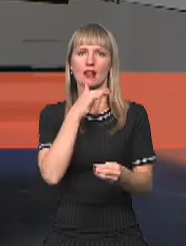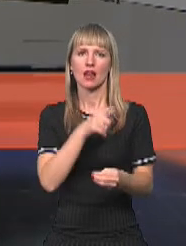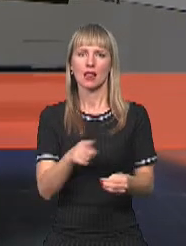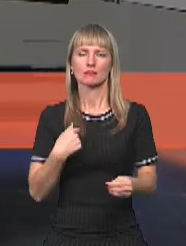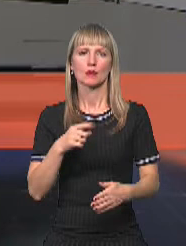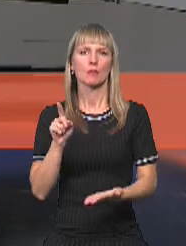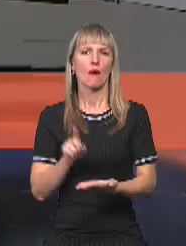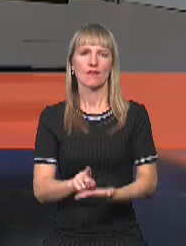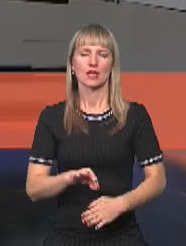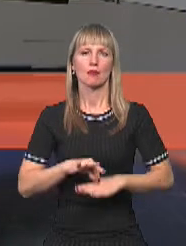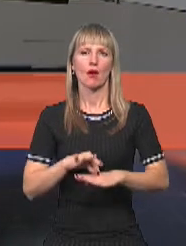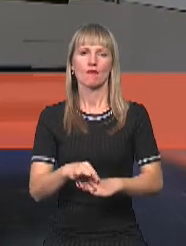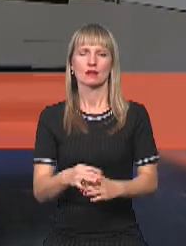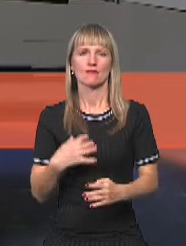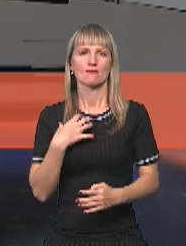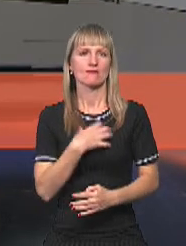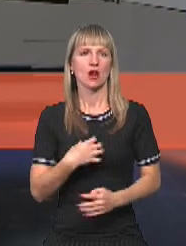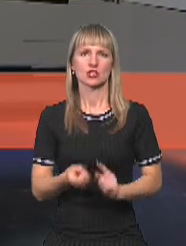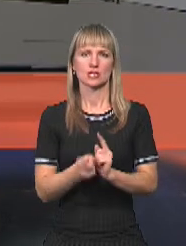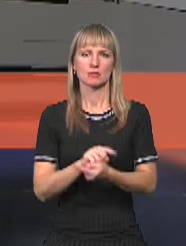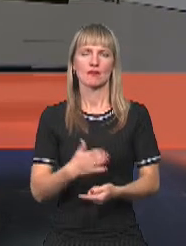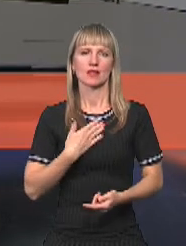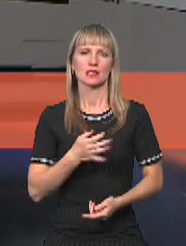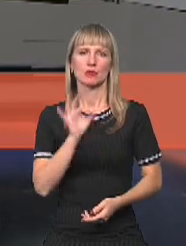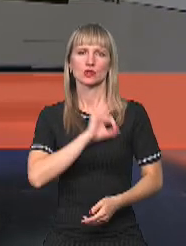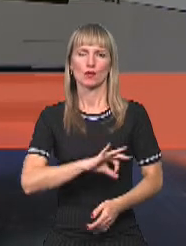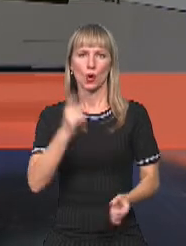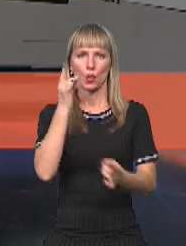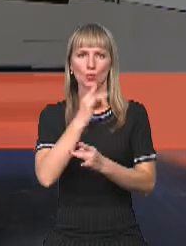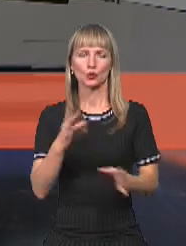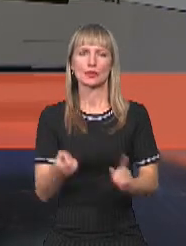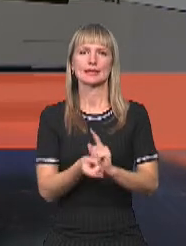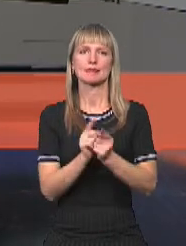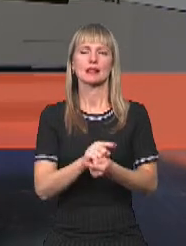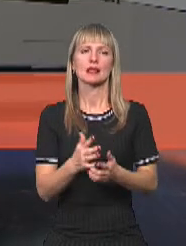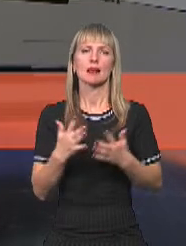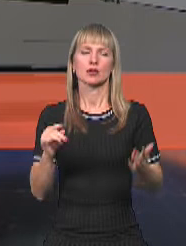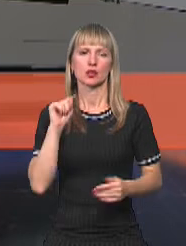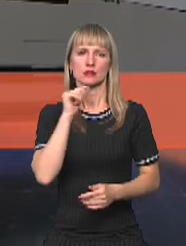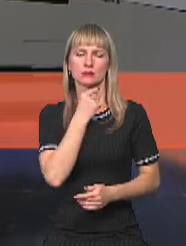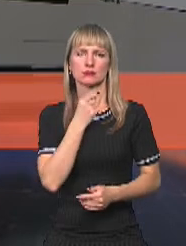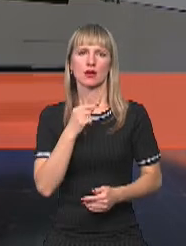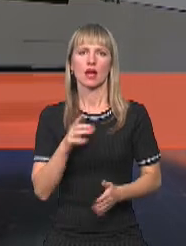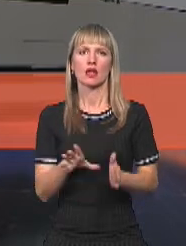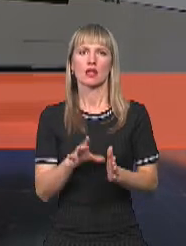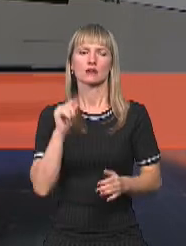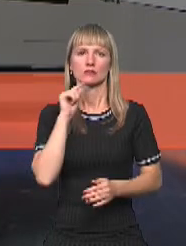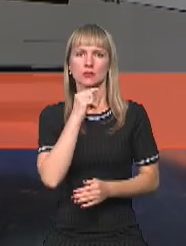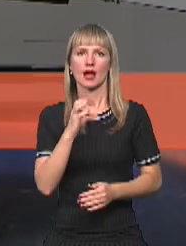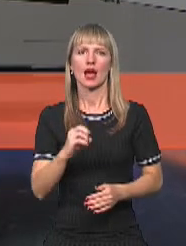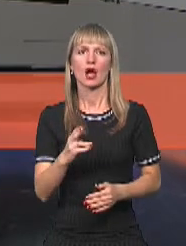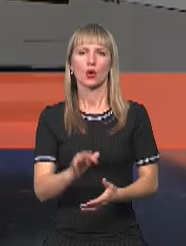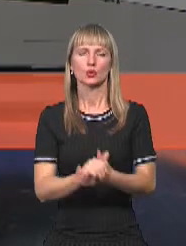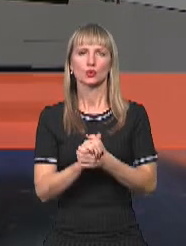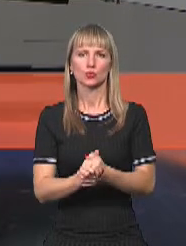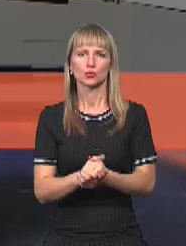повинні провести кардинальні зміни в нашій споживацькій культурі, змінити її на більш ощадливу, енергозберігаючу,